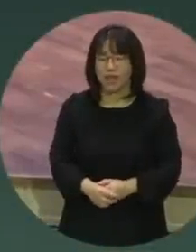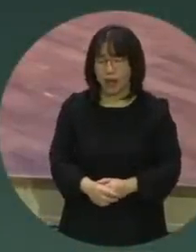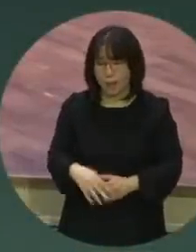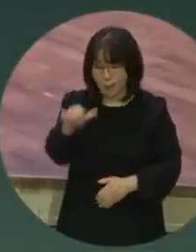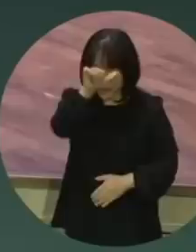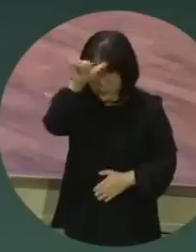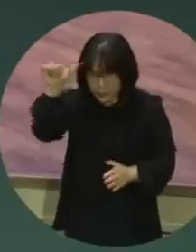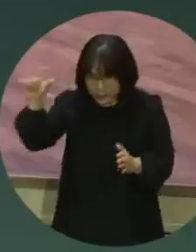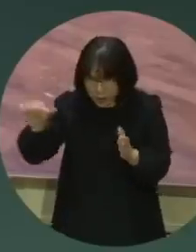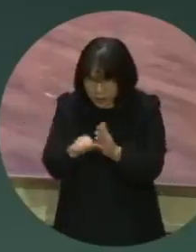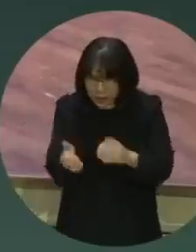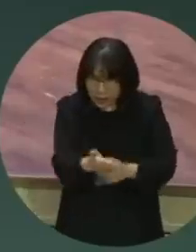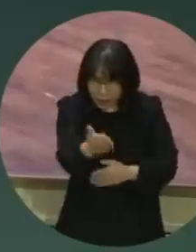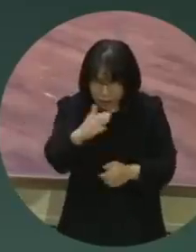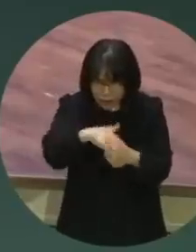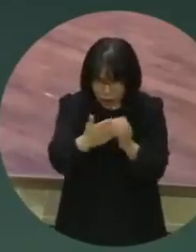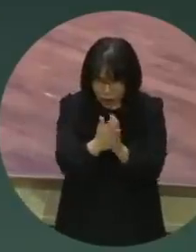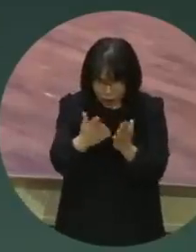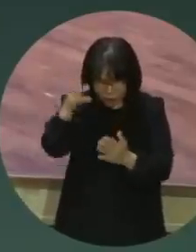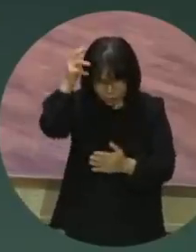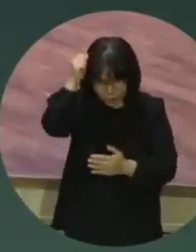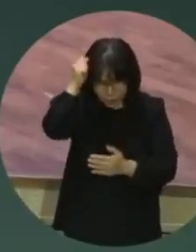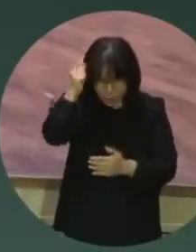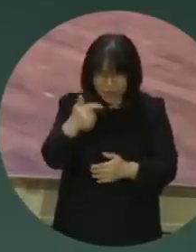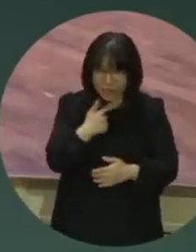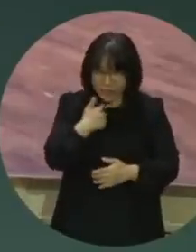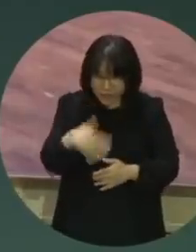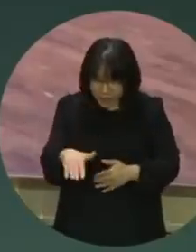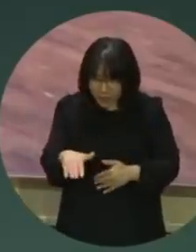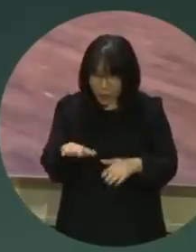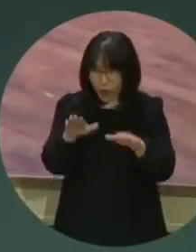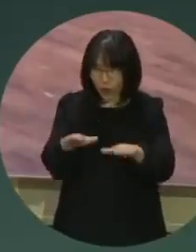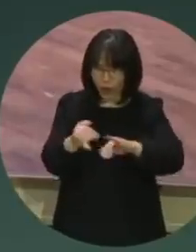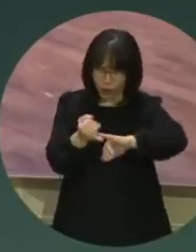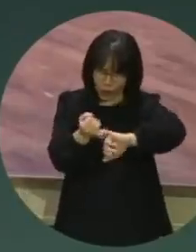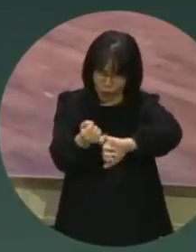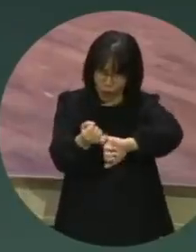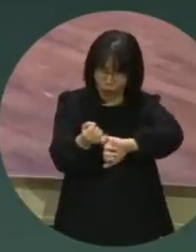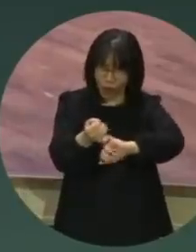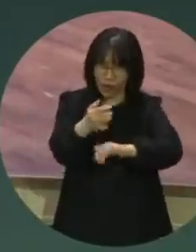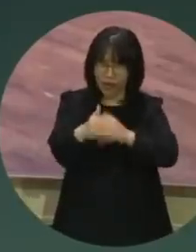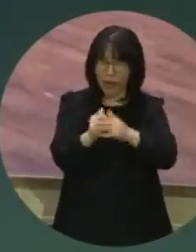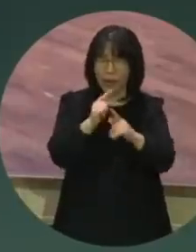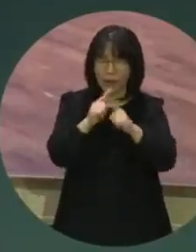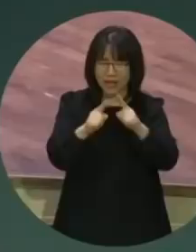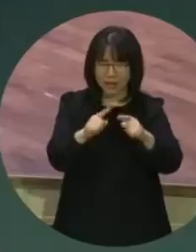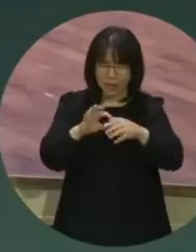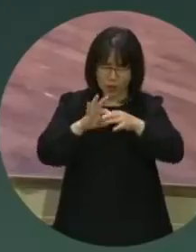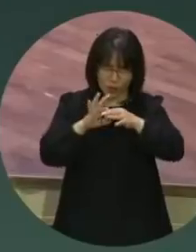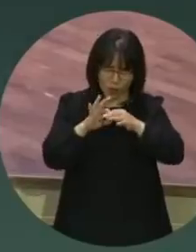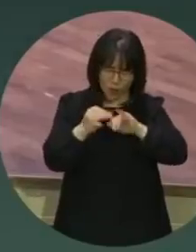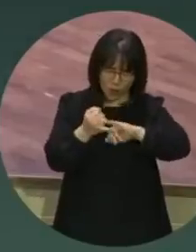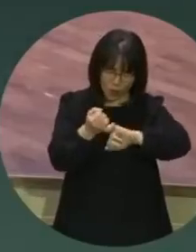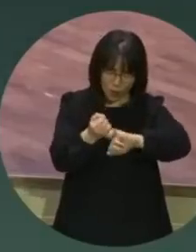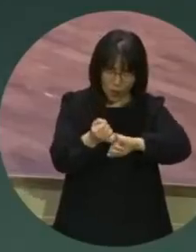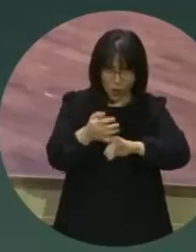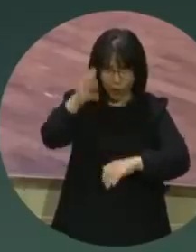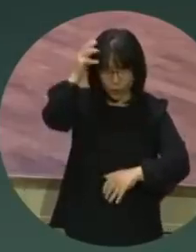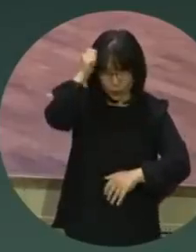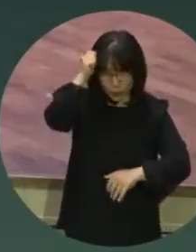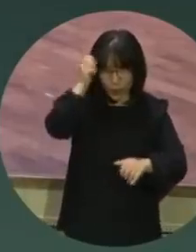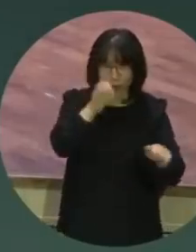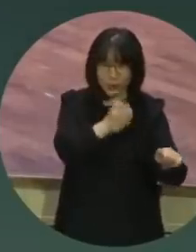평생에 암송을 한 번도 안 해본 분들은 이번에 한번 하나님 말씀을 한번 영혼 속에 한번 각인시켜 보시기